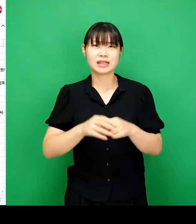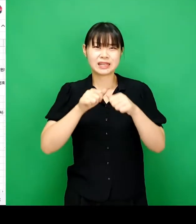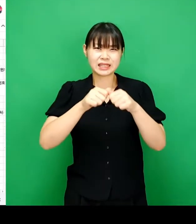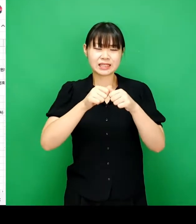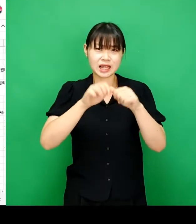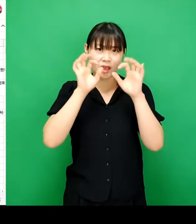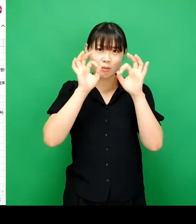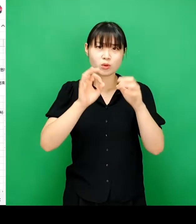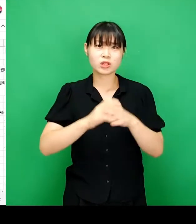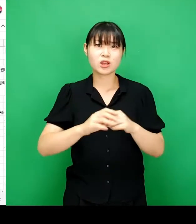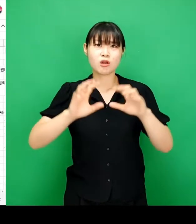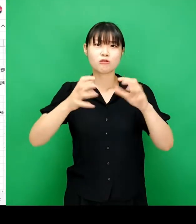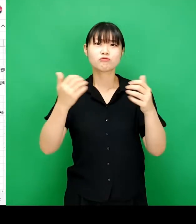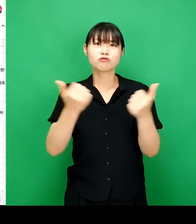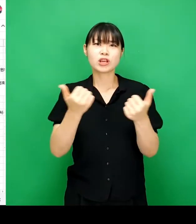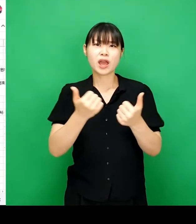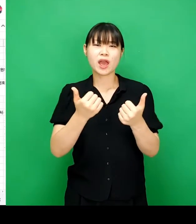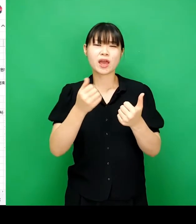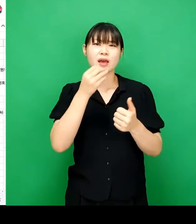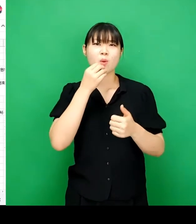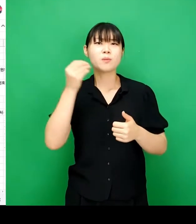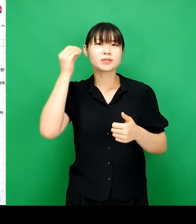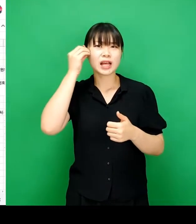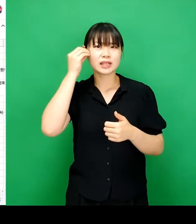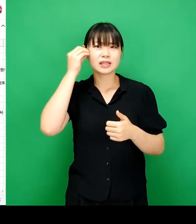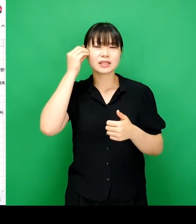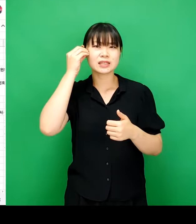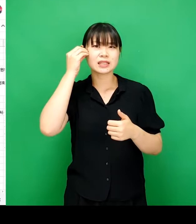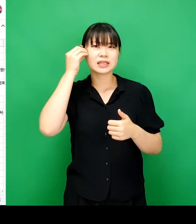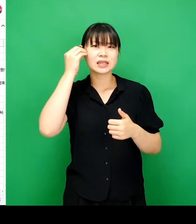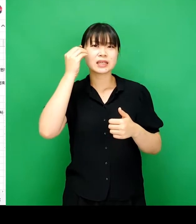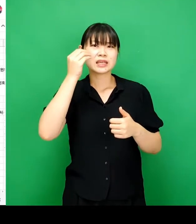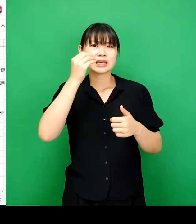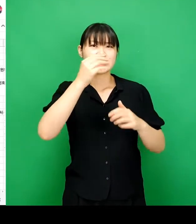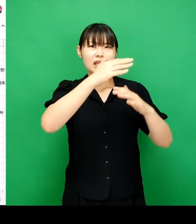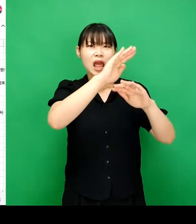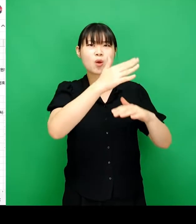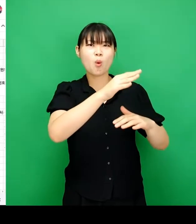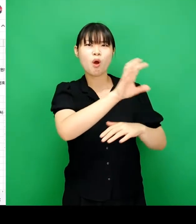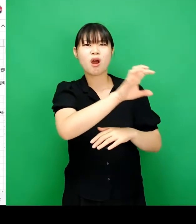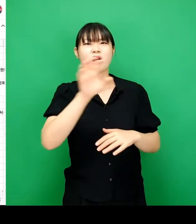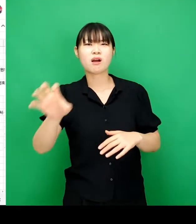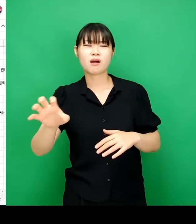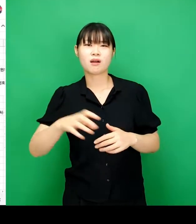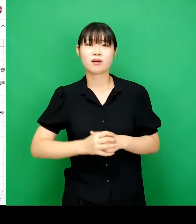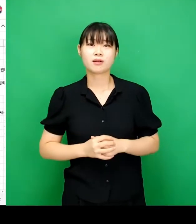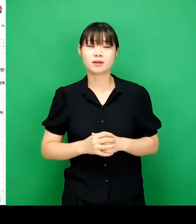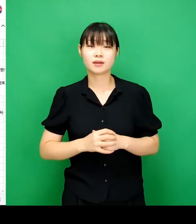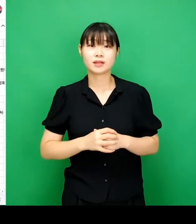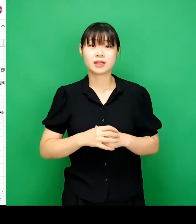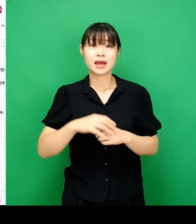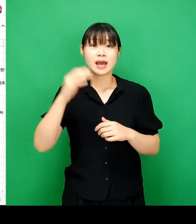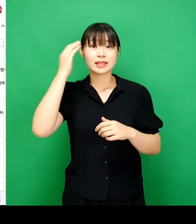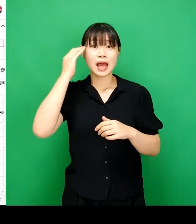아닙니다. 자세히 보니 국회 웹사이트 메인 메뉴에 있는 내용을 가져왔습니다.